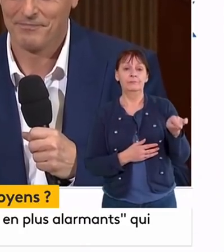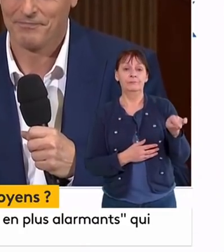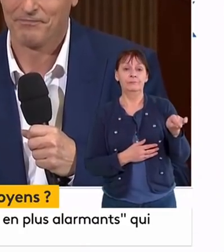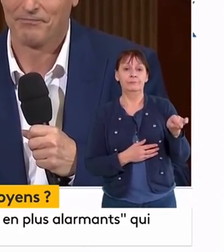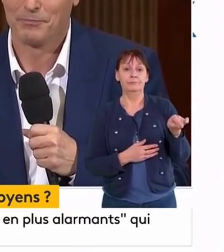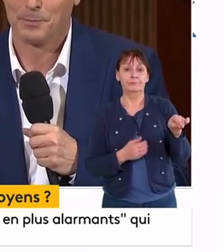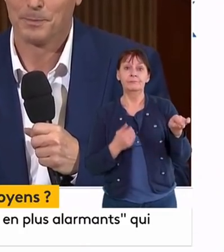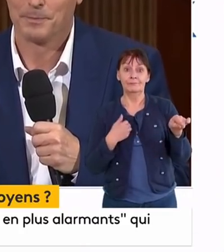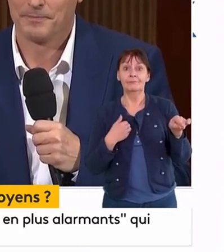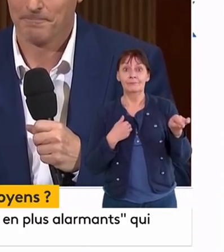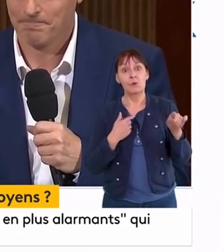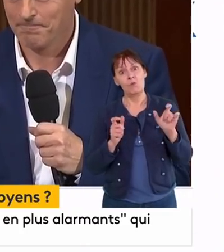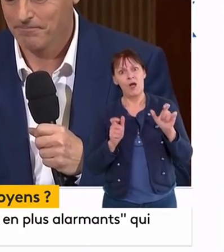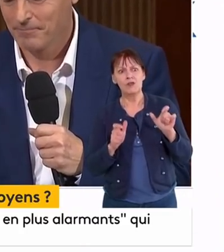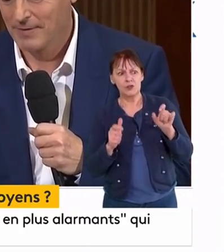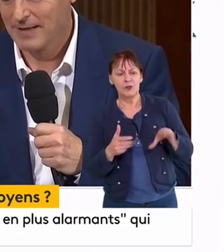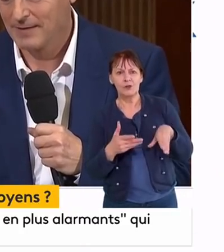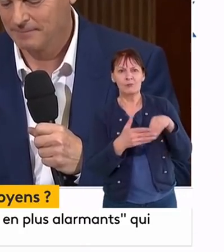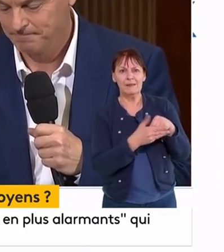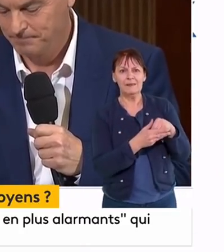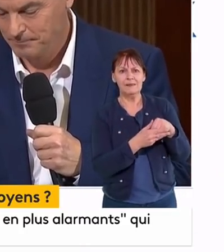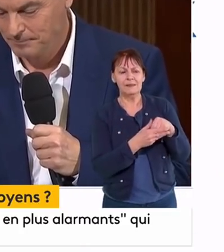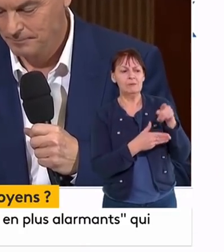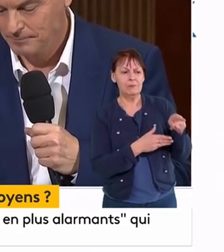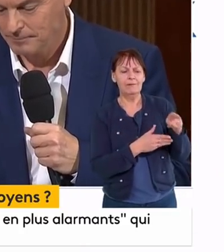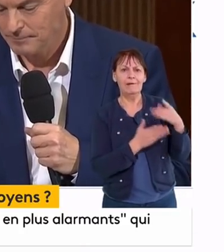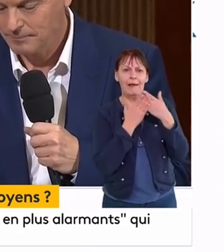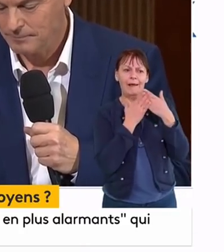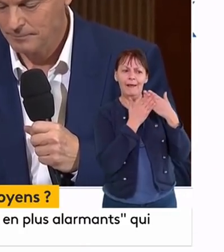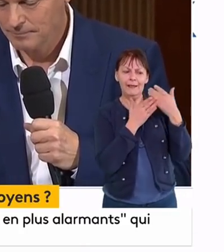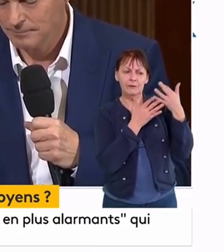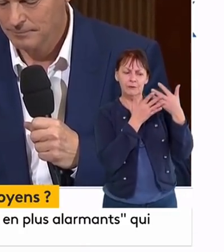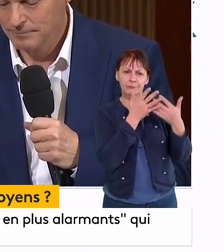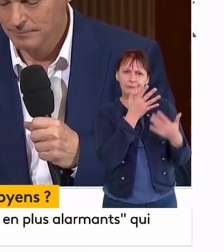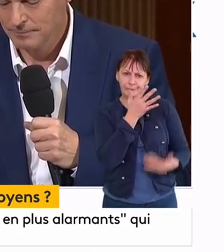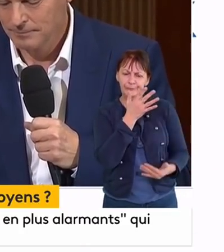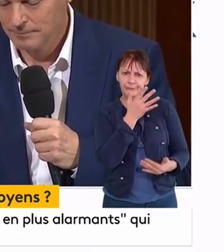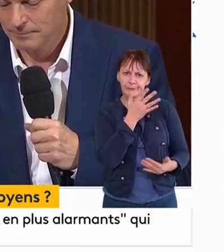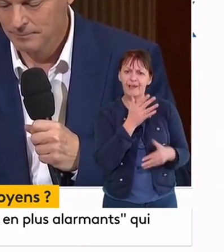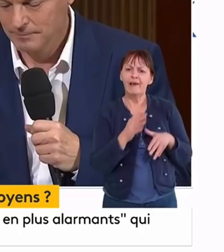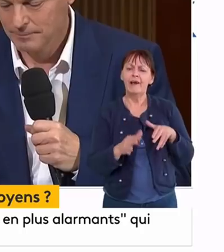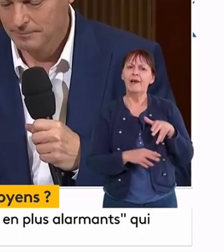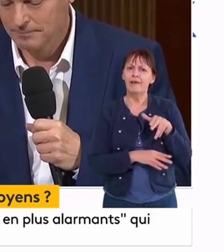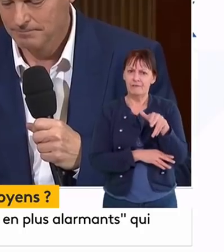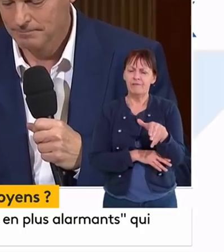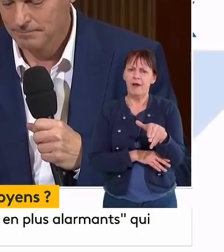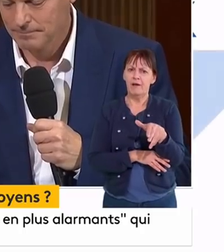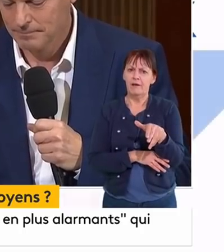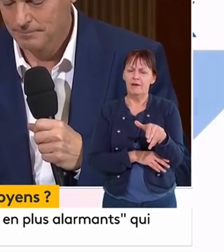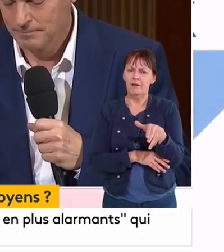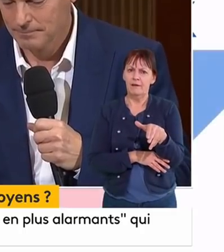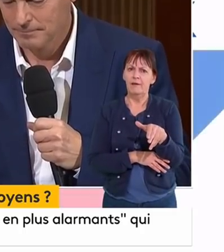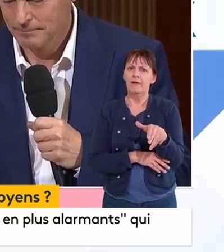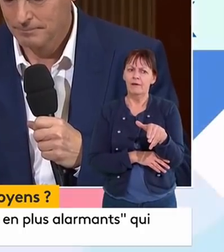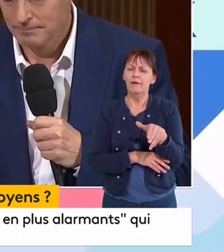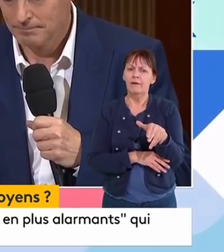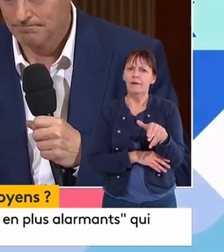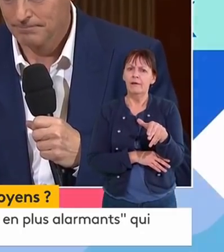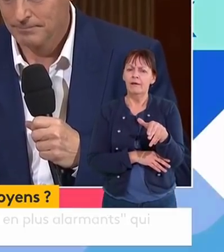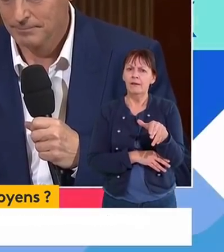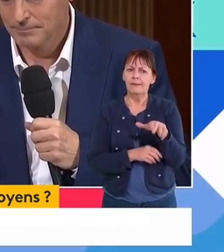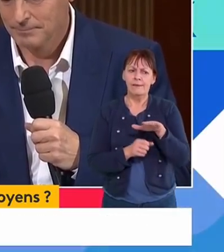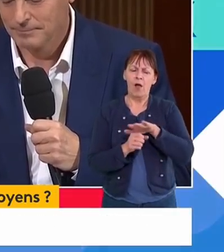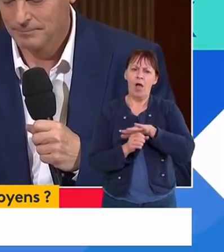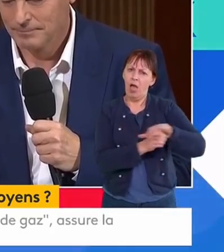j'ai la chance de participer, vont être pris en compte et seront entendus, et ne ressemblent pas à un